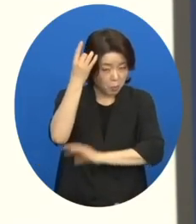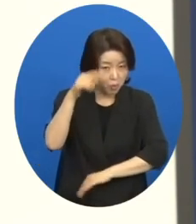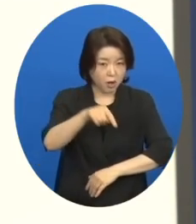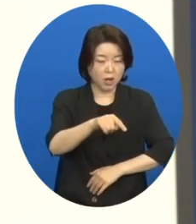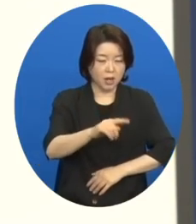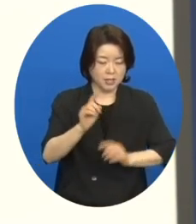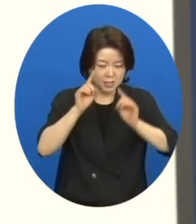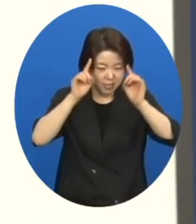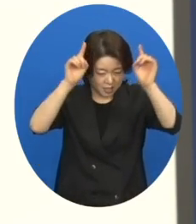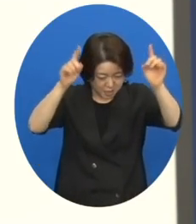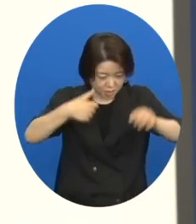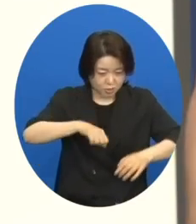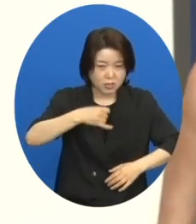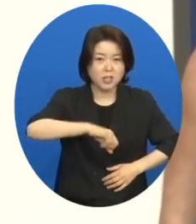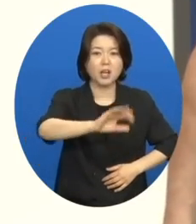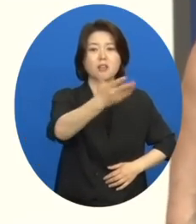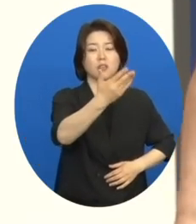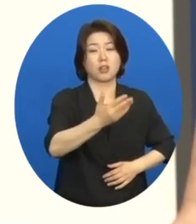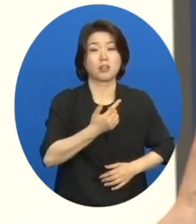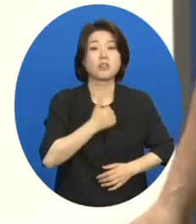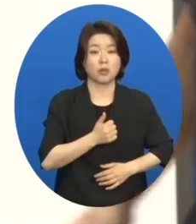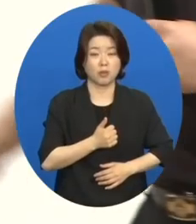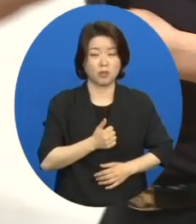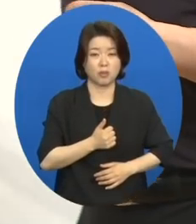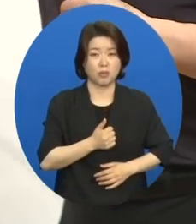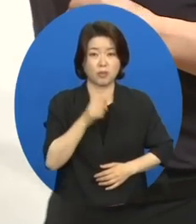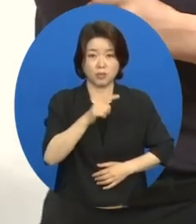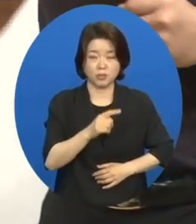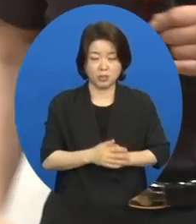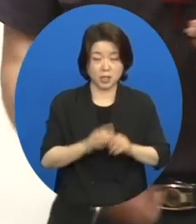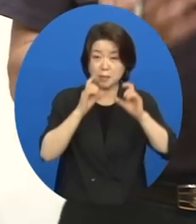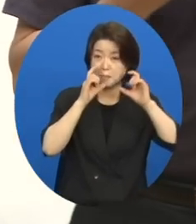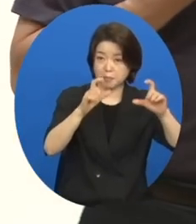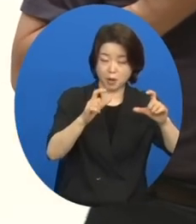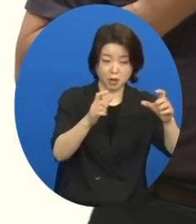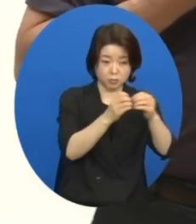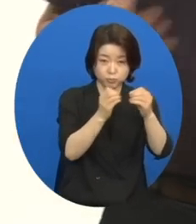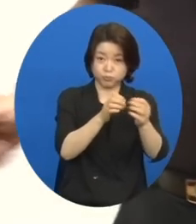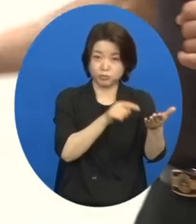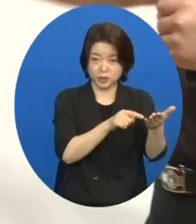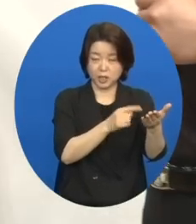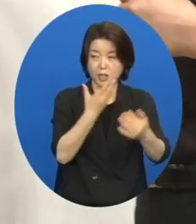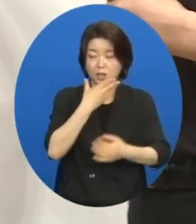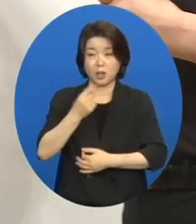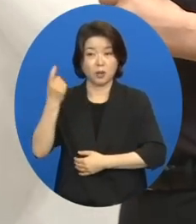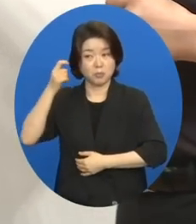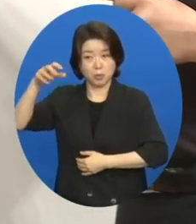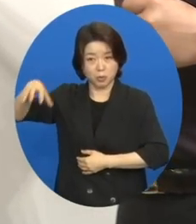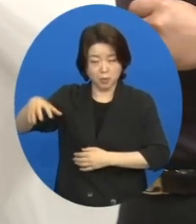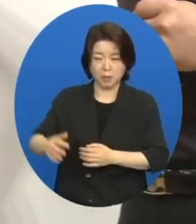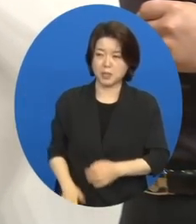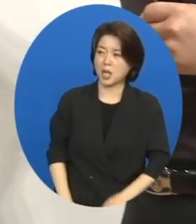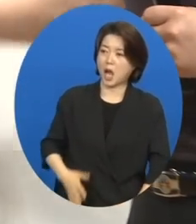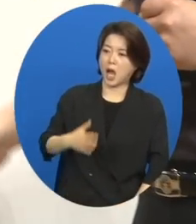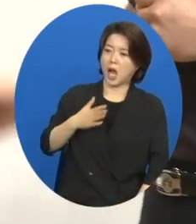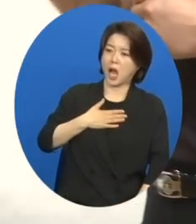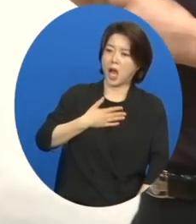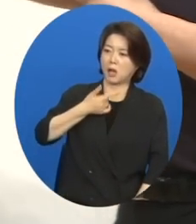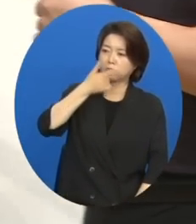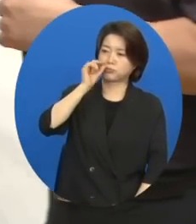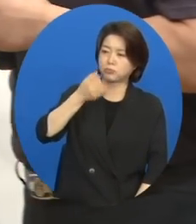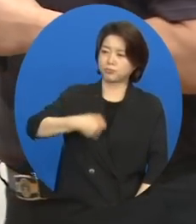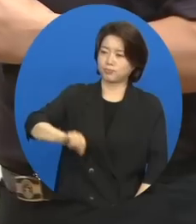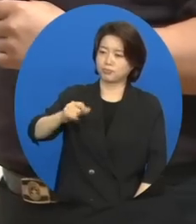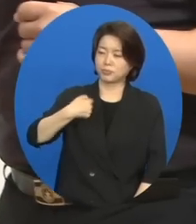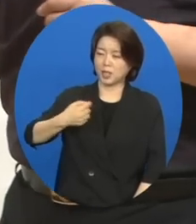진노의 자녀이었더니 라고 여기 선포해 주는 복음 앞에서 치명적인 결함을 가지고 있는